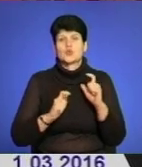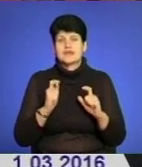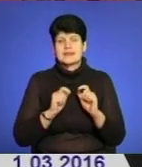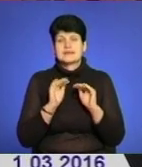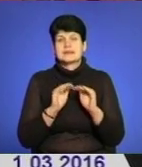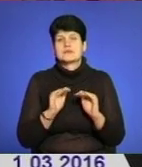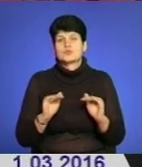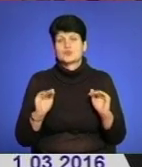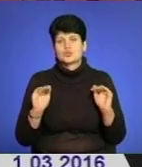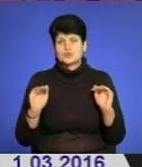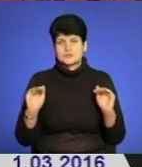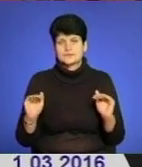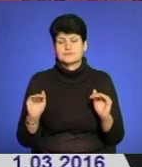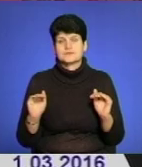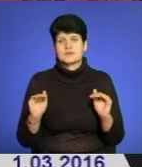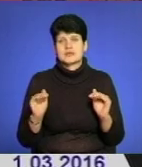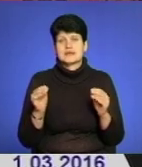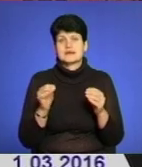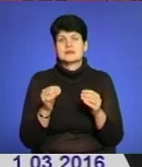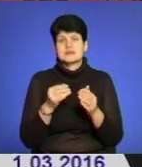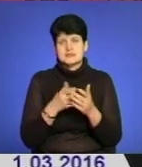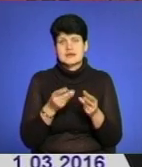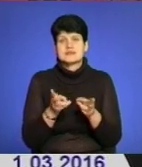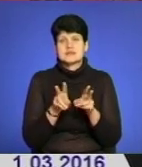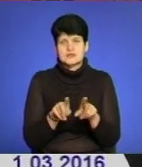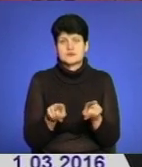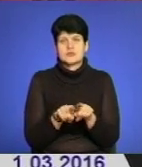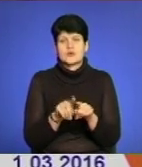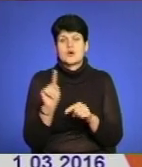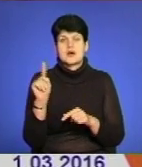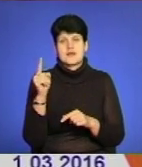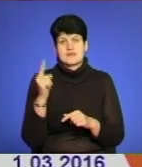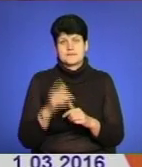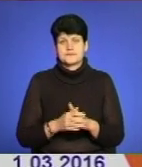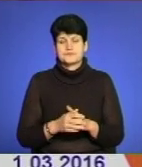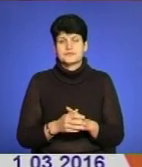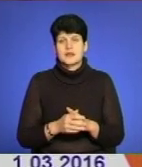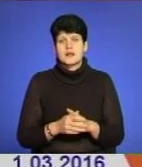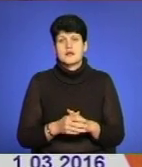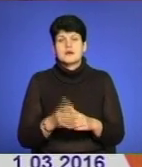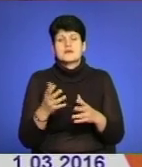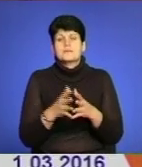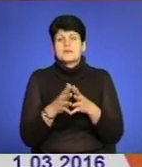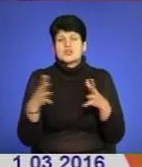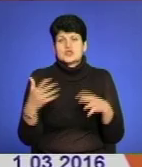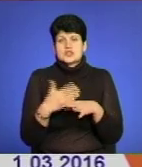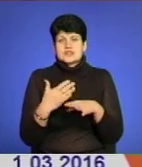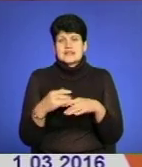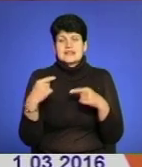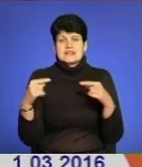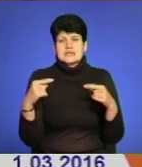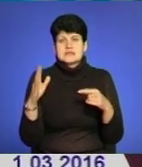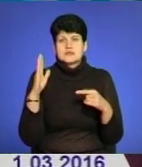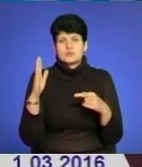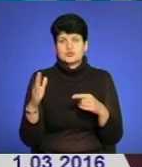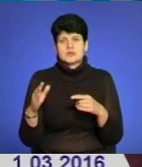учнів загальноосвітніх шкіл тариф залишається незмінний, тобто 1 гривня. Левова частка з різниці у тарифі піде, звісно